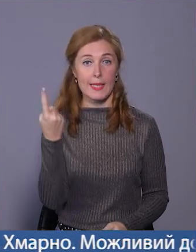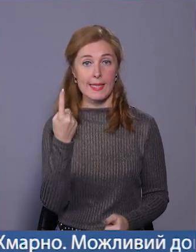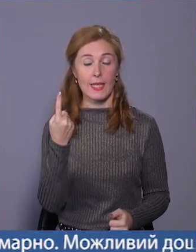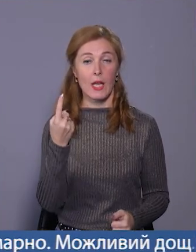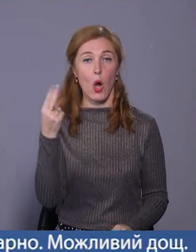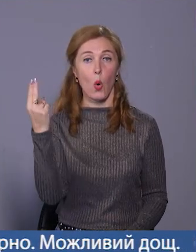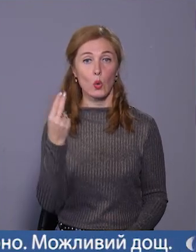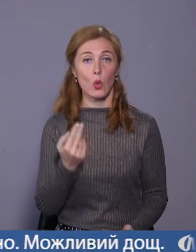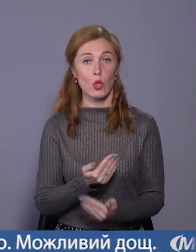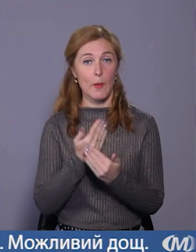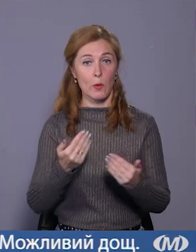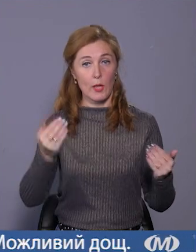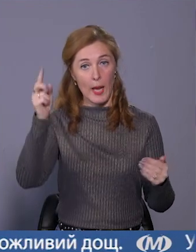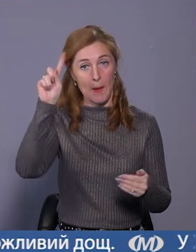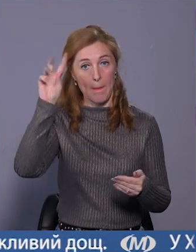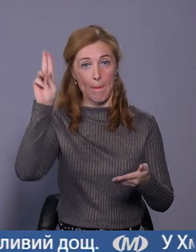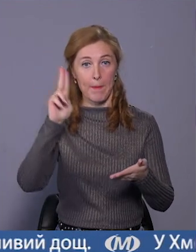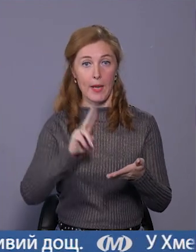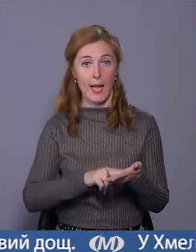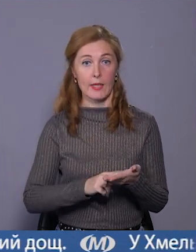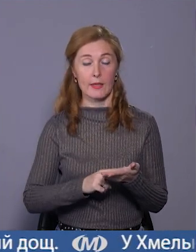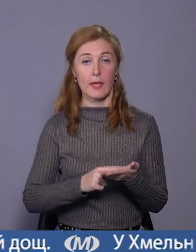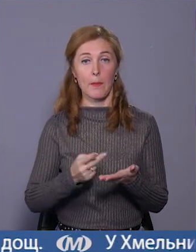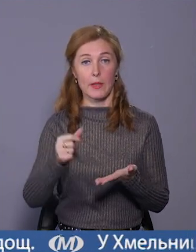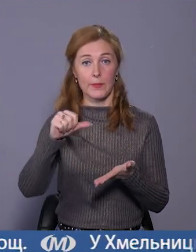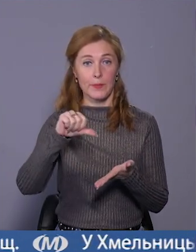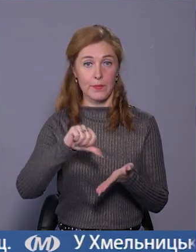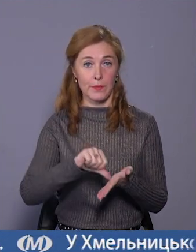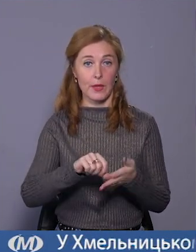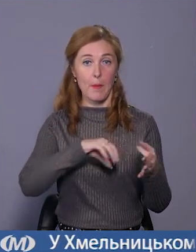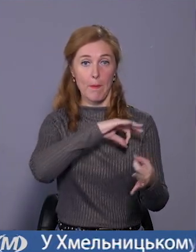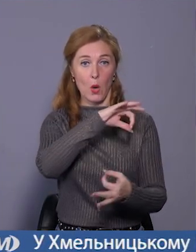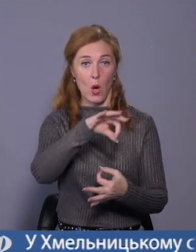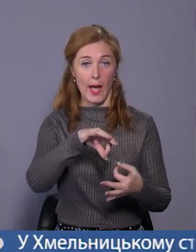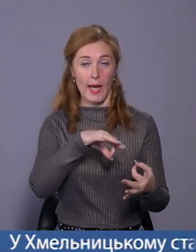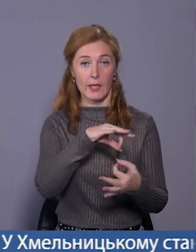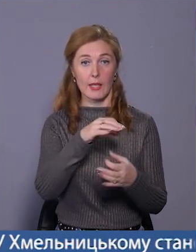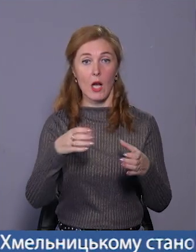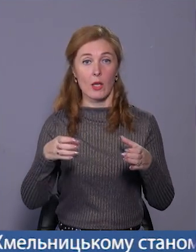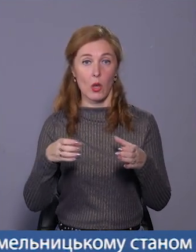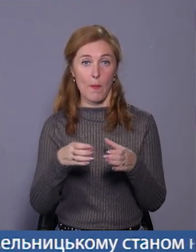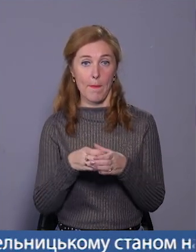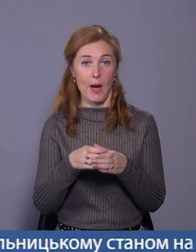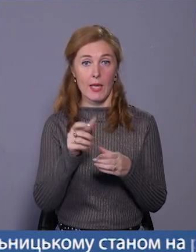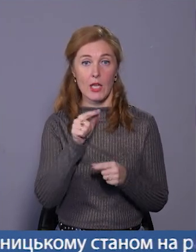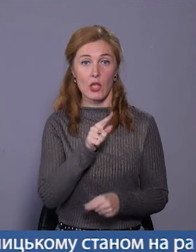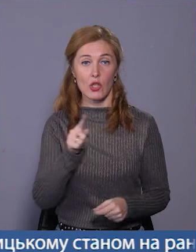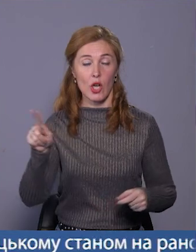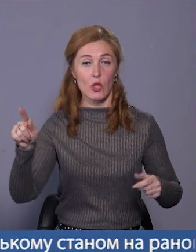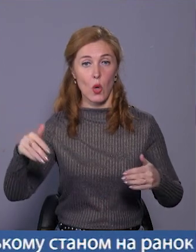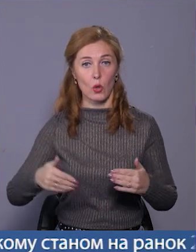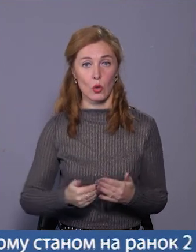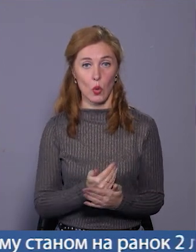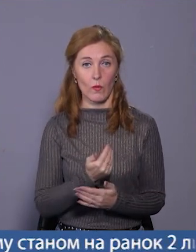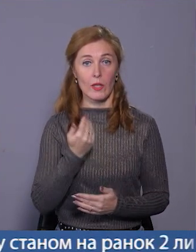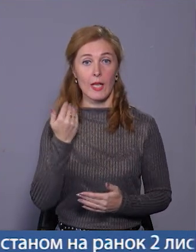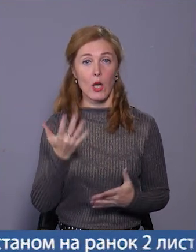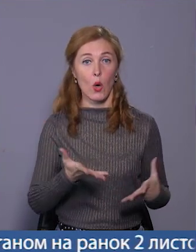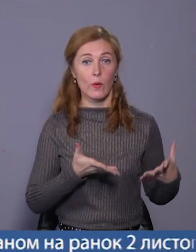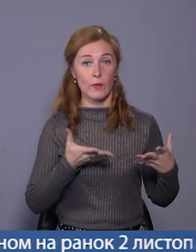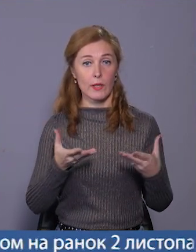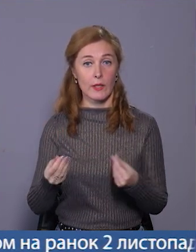музей «Бренд». У закладі презентували результати проєкту «Ребрендингова кампанія «Час оновлення». На його втілення